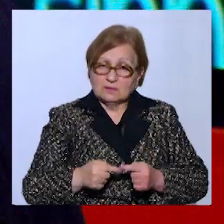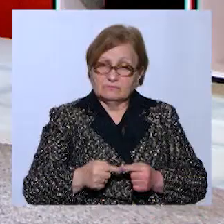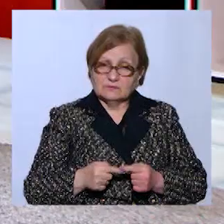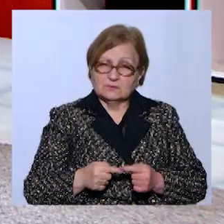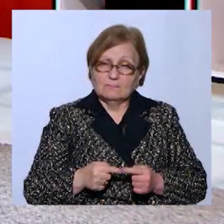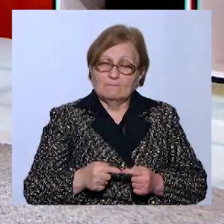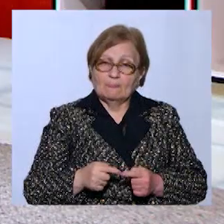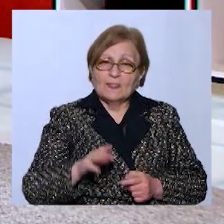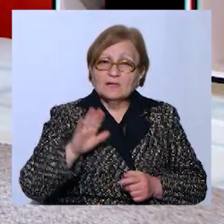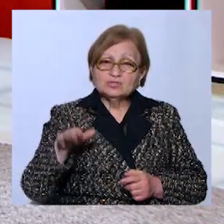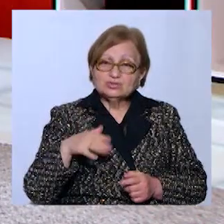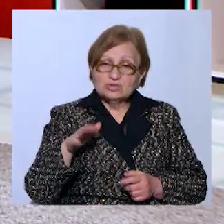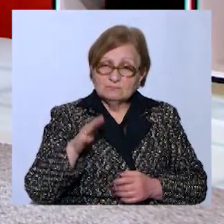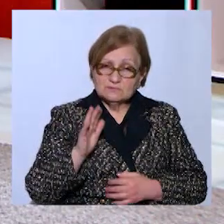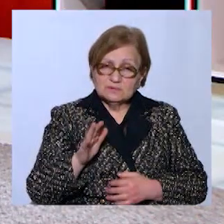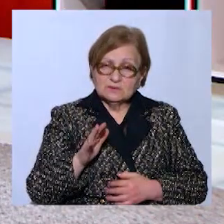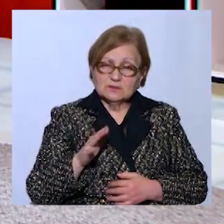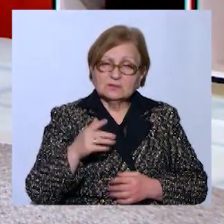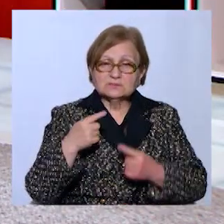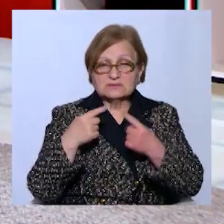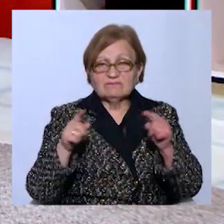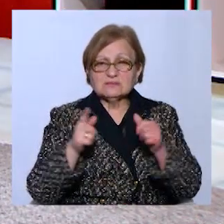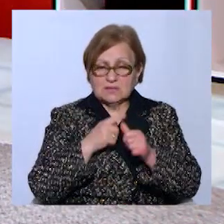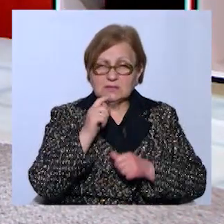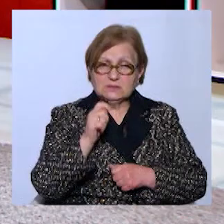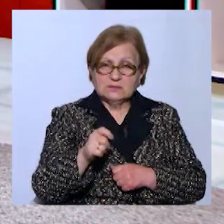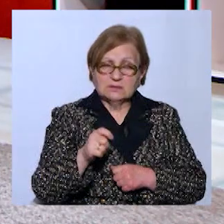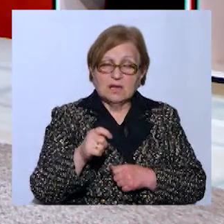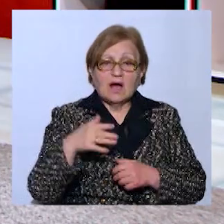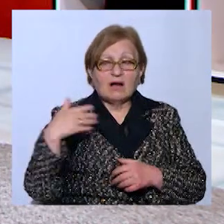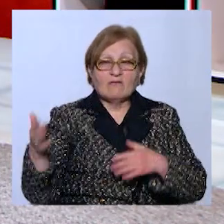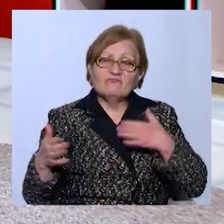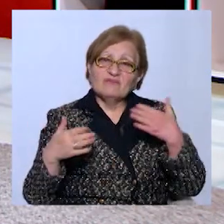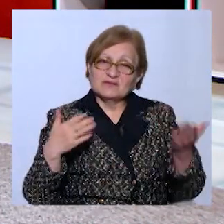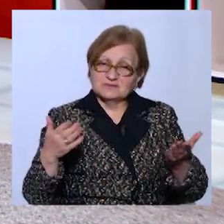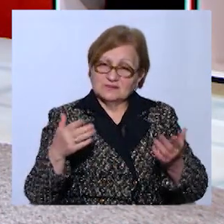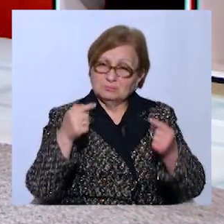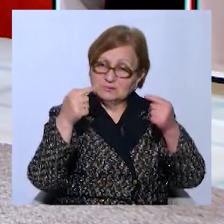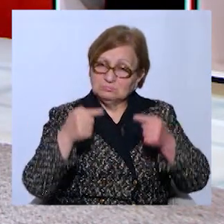შემდეგ ამ სამკუთხედებს მე კიდე დავარქვევ სახელებს გვერდების მიხედვით. ახლა